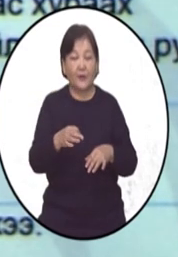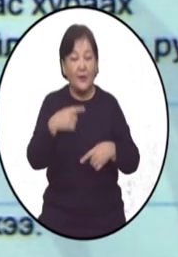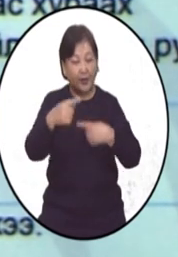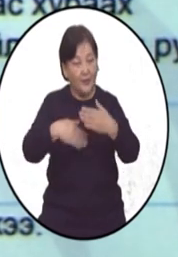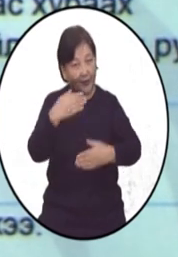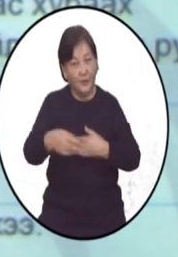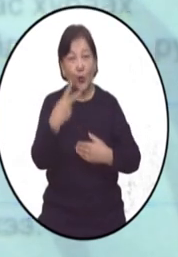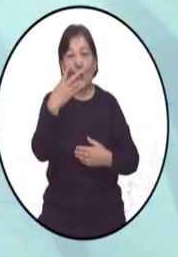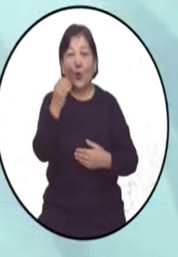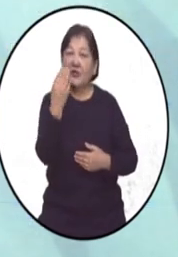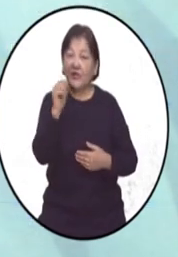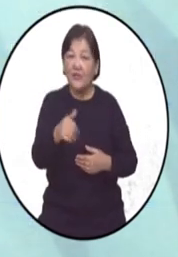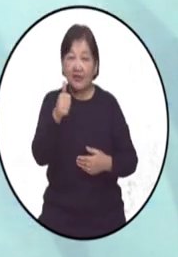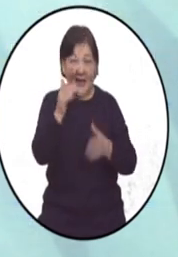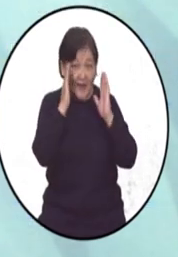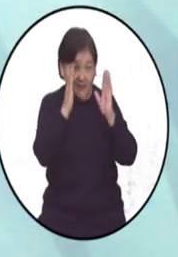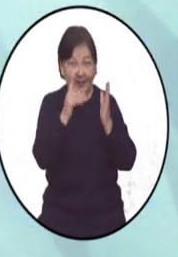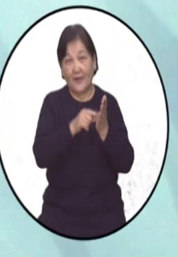явах хэрэгтэй.